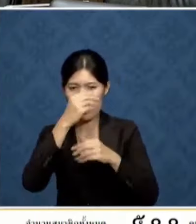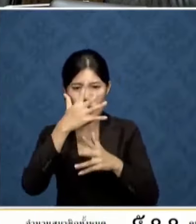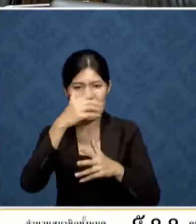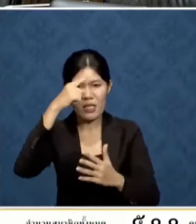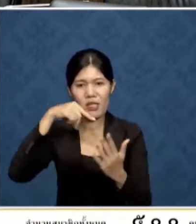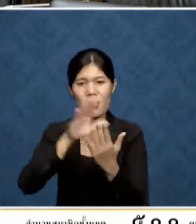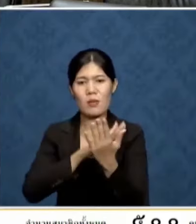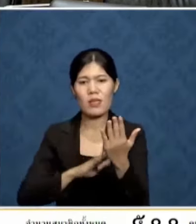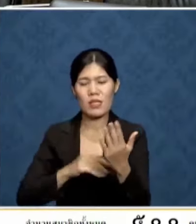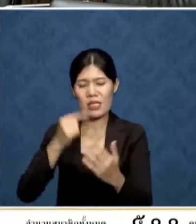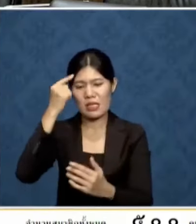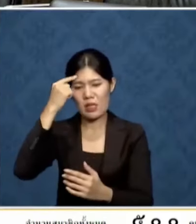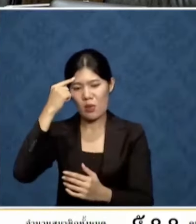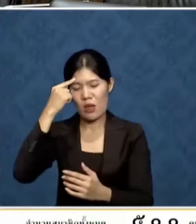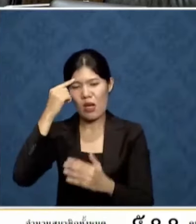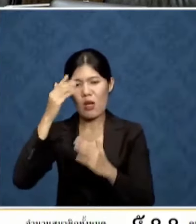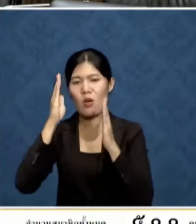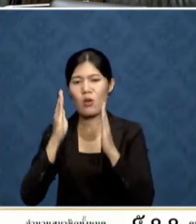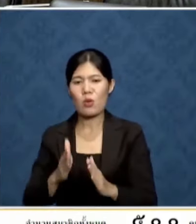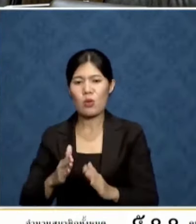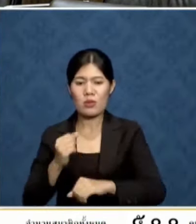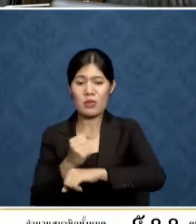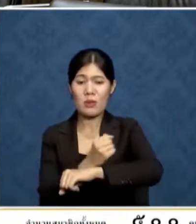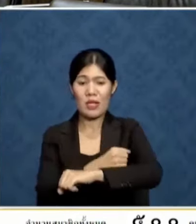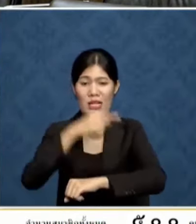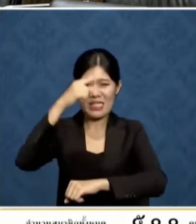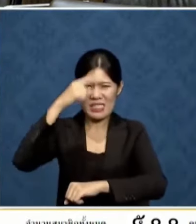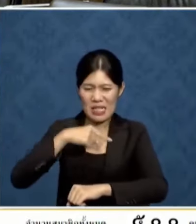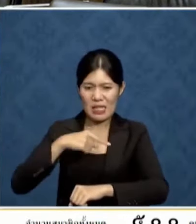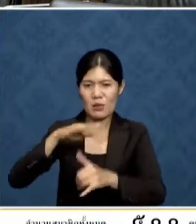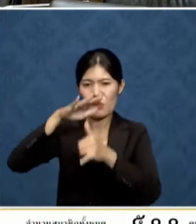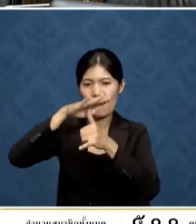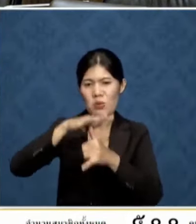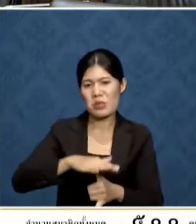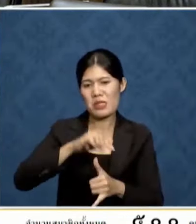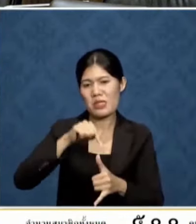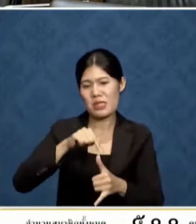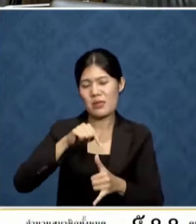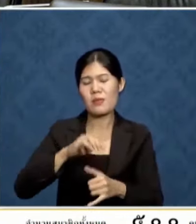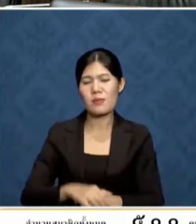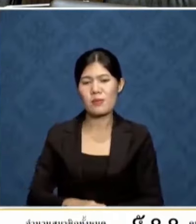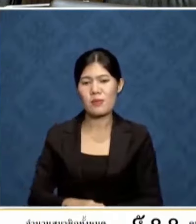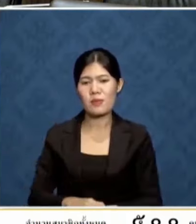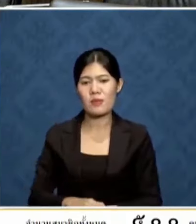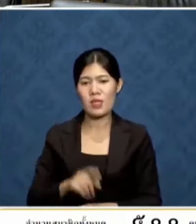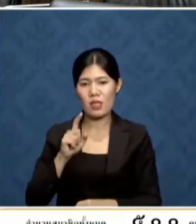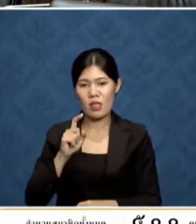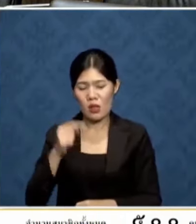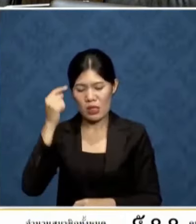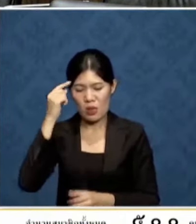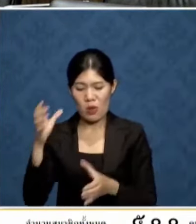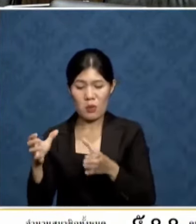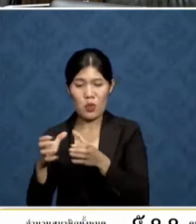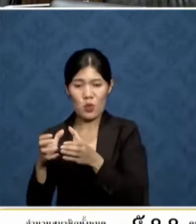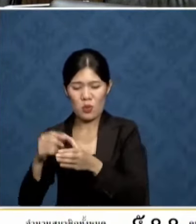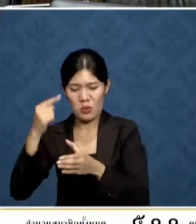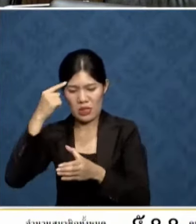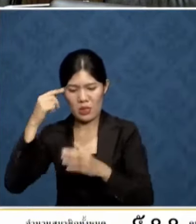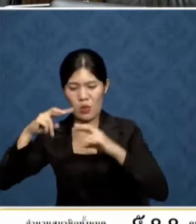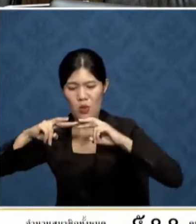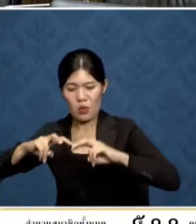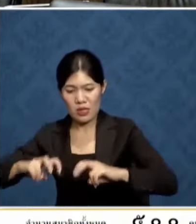ต่ำให้แรงงานไทยถูกกดแบกประเทศจนหลังแอ่นรากเลือดแบบนี้ครับดังนั้นครับเราต้องมีสถาบันที่คอยคิดวิจัยเรื่องเหล่านี้อยู่ใน